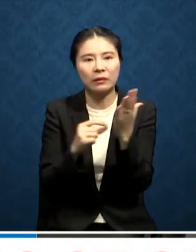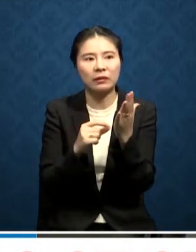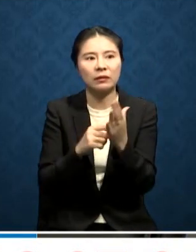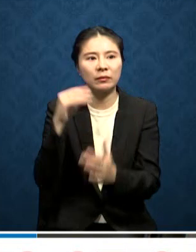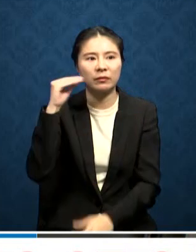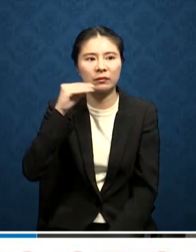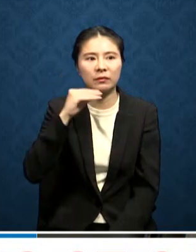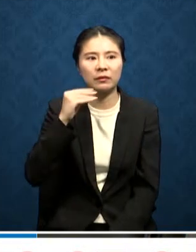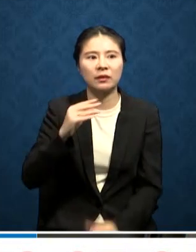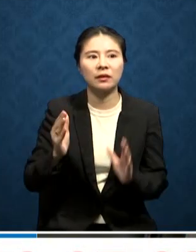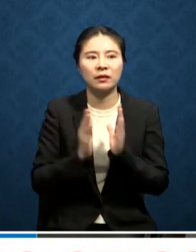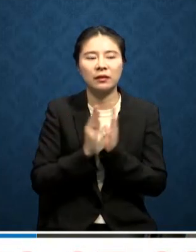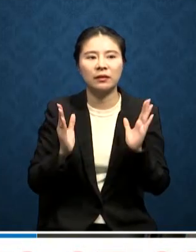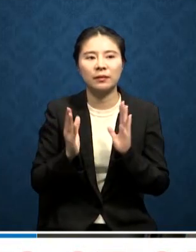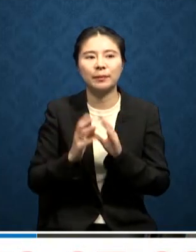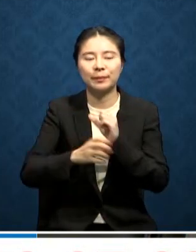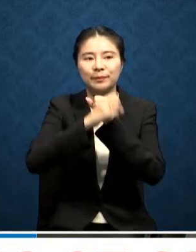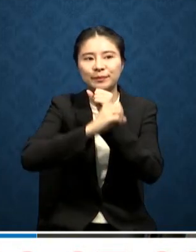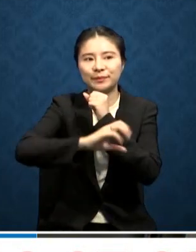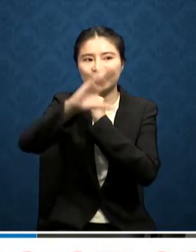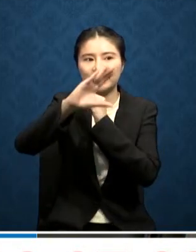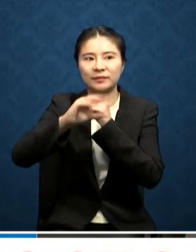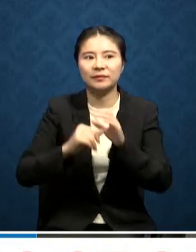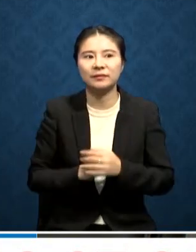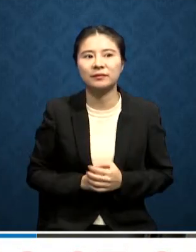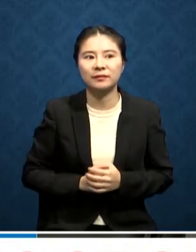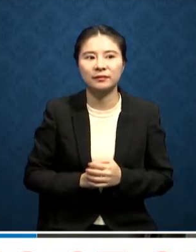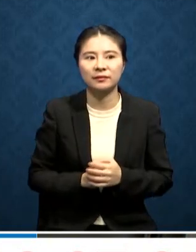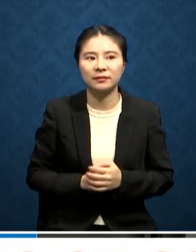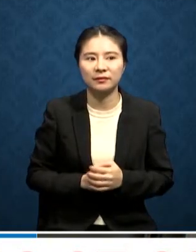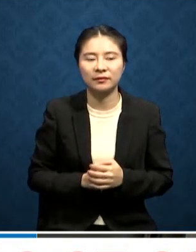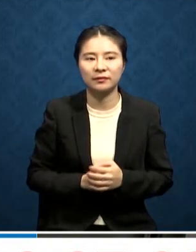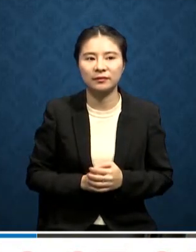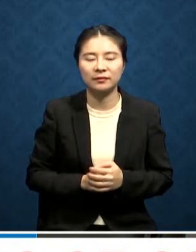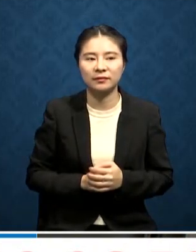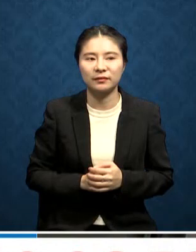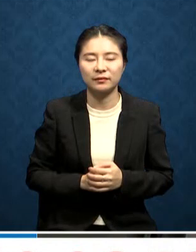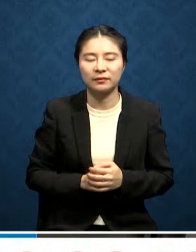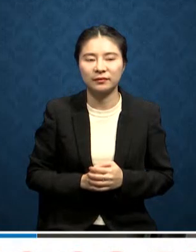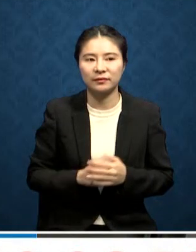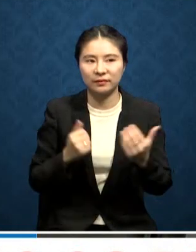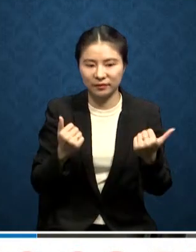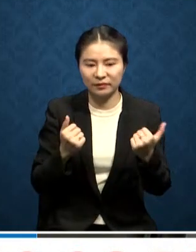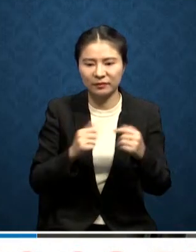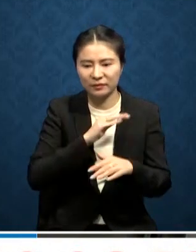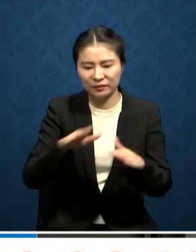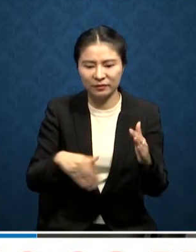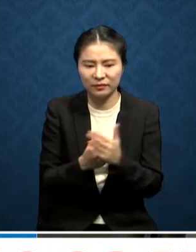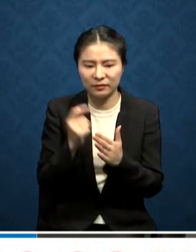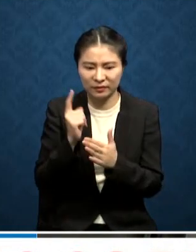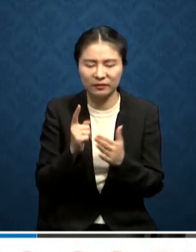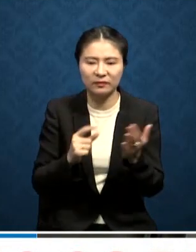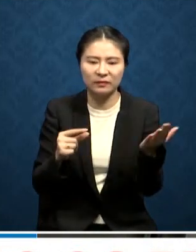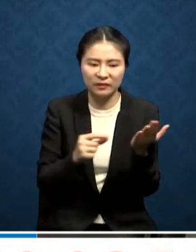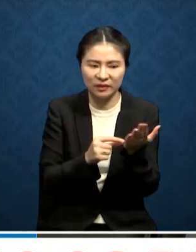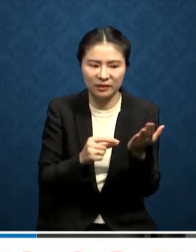โอขอบคุณทางกสทชนะครับและหน่วยงานที่เกี่ยวข้องที่ไปต่อสู้จนจะต้องซื้อซิมจะต้องมีคนมี